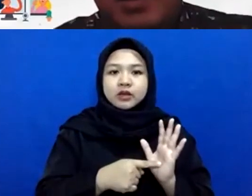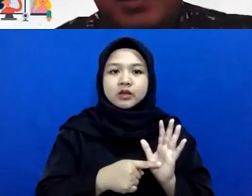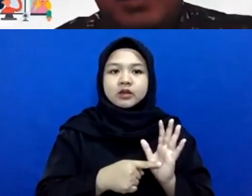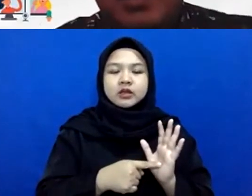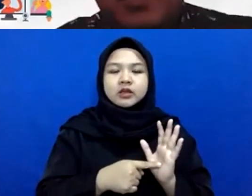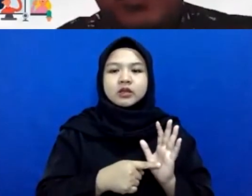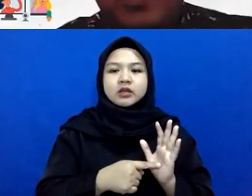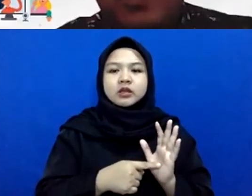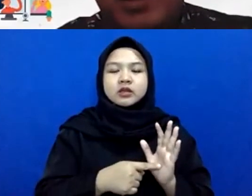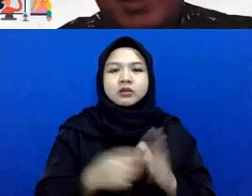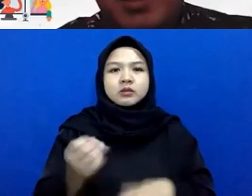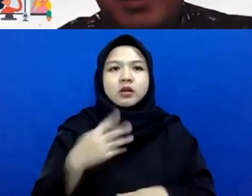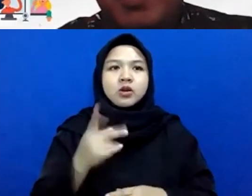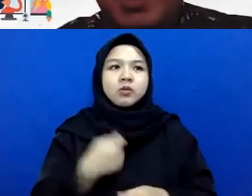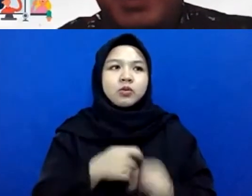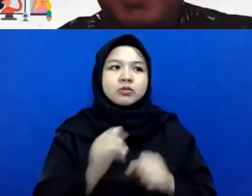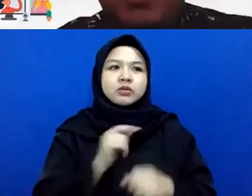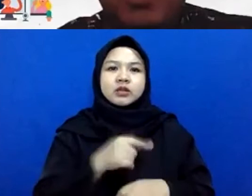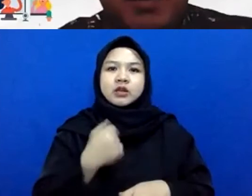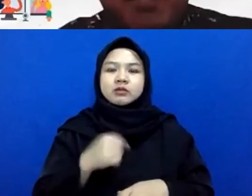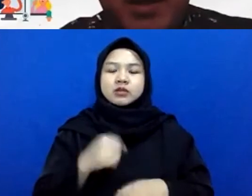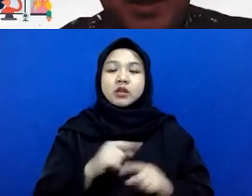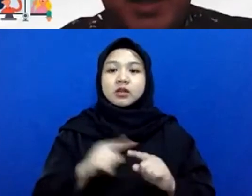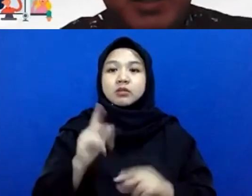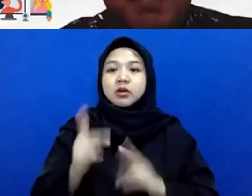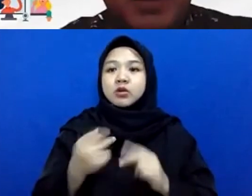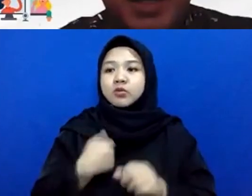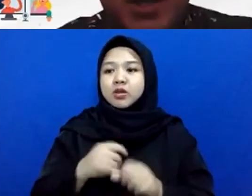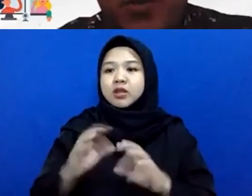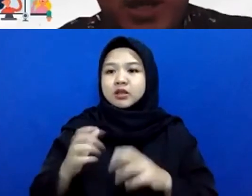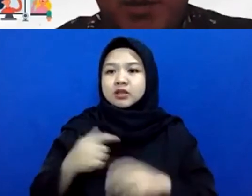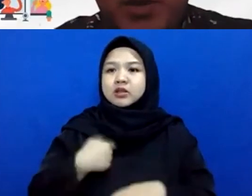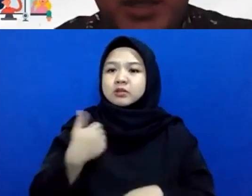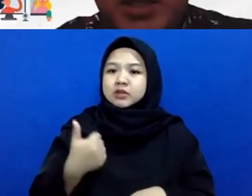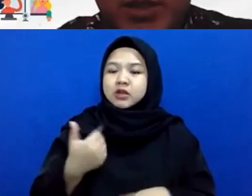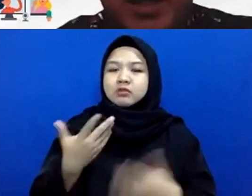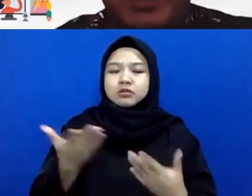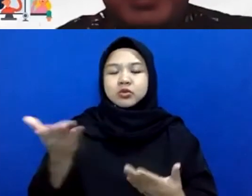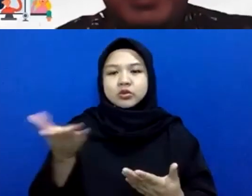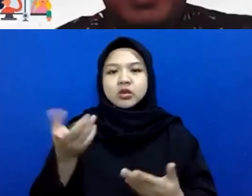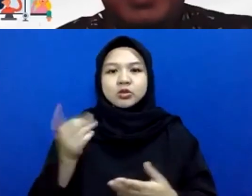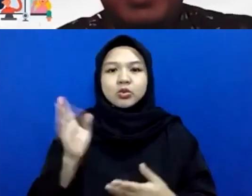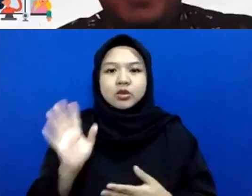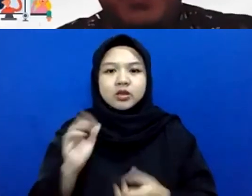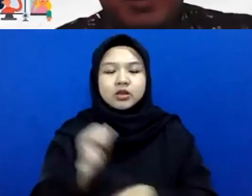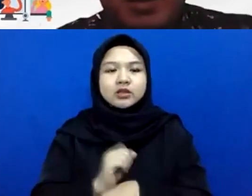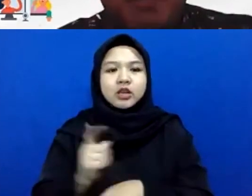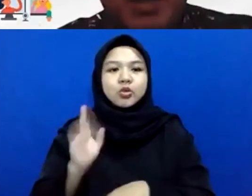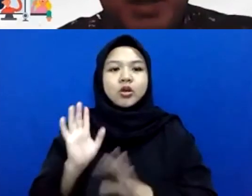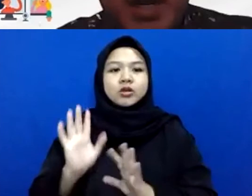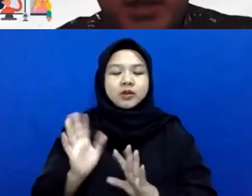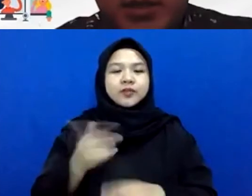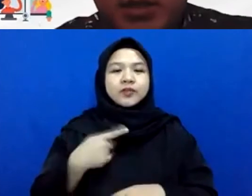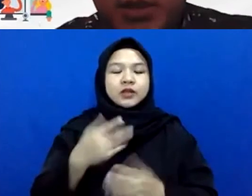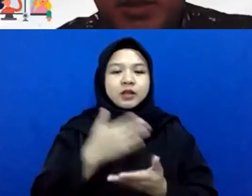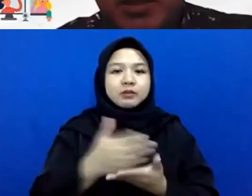saya ini untuk membuat kayak gini nggak bisa, Pak. Tapi untuk yang bagian teknis saya bisa. Oke lah, kamu kerja yang situ aja lah. Nah, jadi kita berbagi